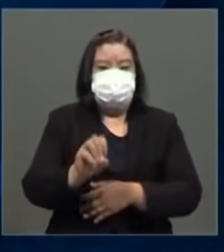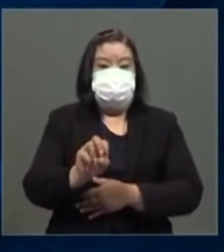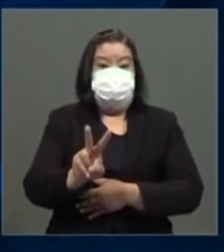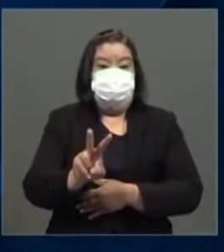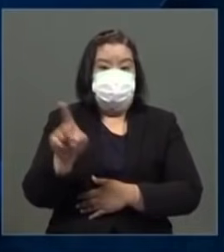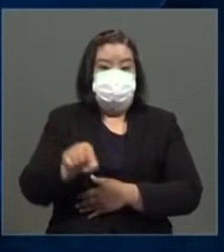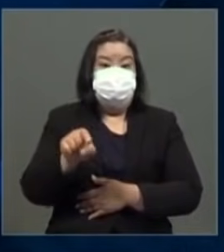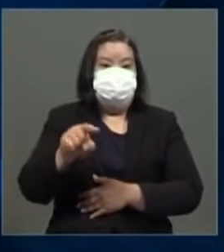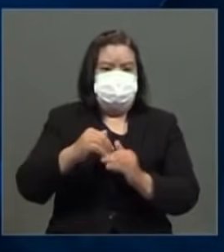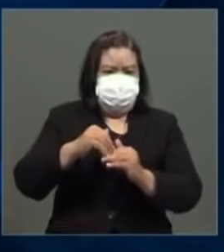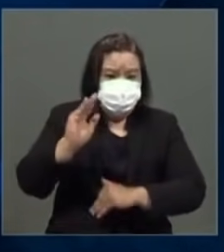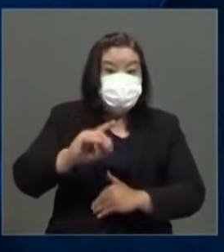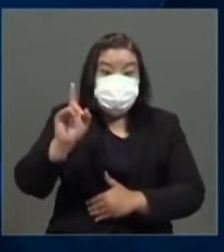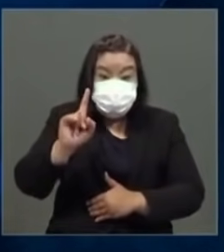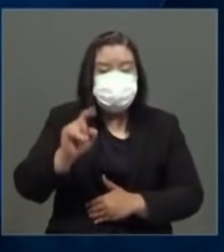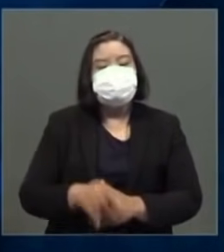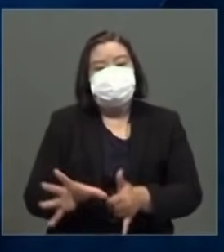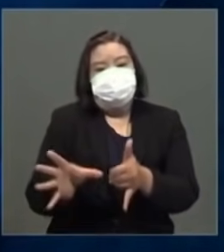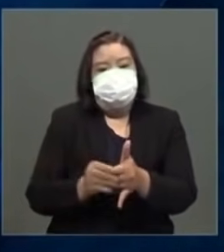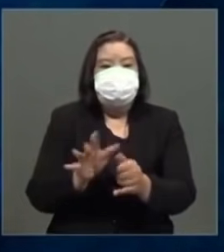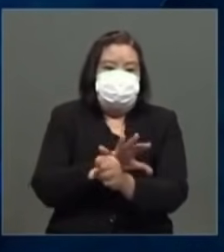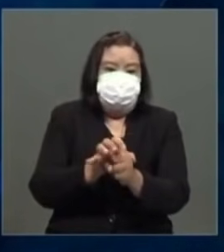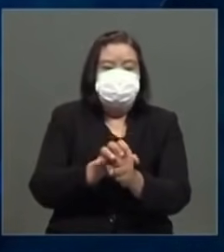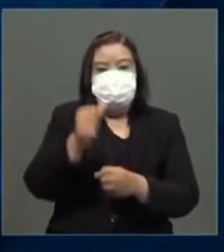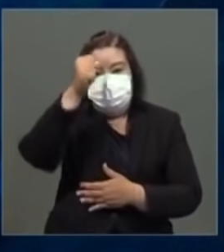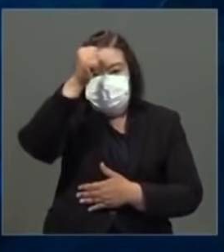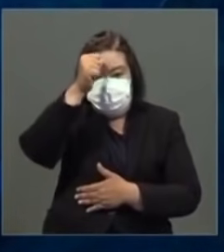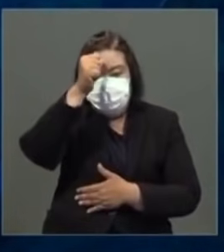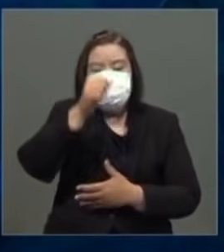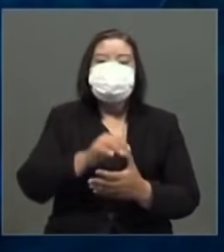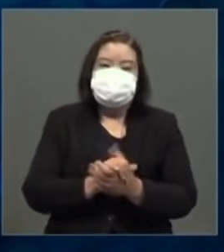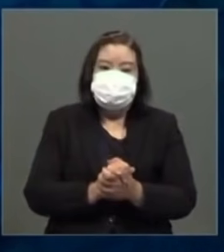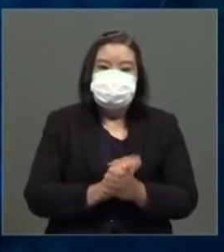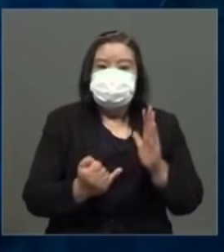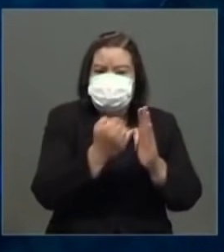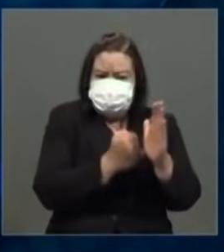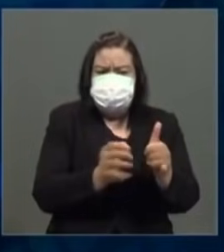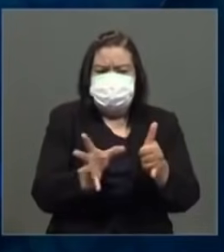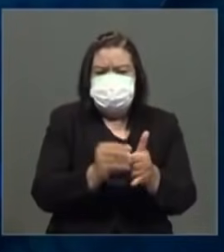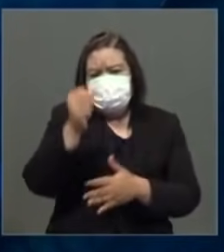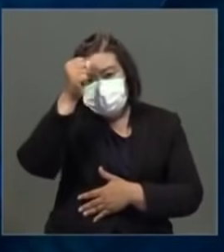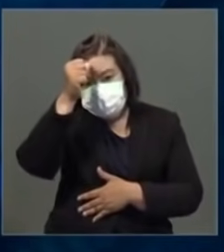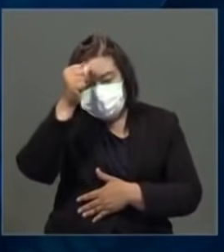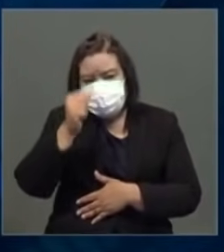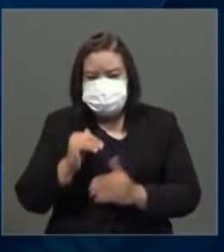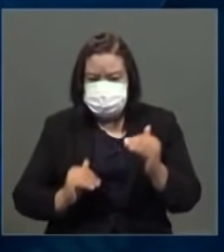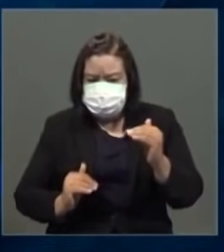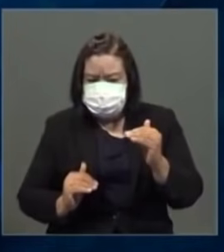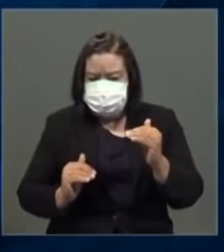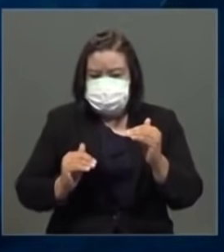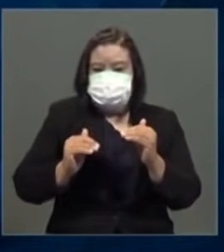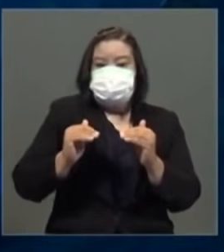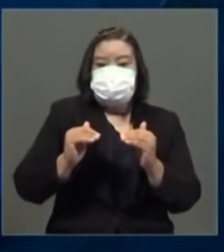ปแล้วในภาพกล่องขวามือข้างบนนะครับส่วนภูมิภาคก็กำลังไล่ตามมาเพราะฉะนั้นถ้าภาพนี้เราเห็นภาพของต่างประเท